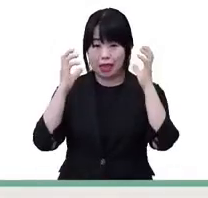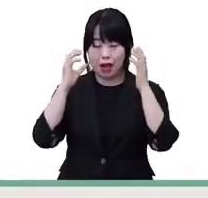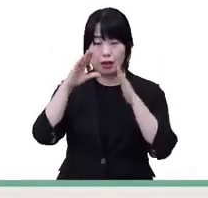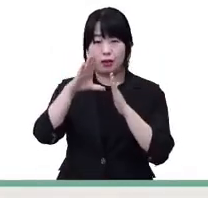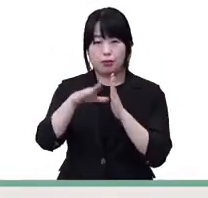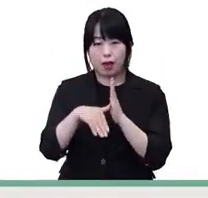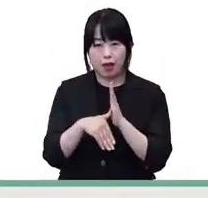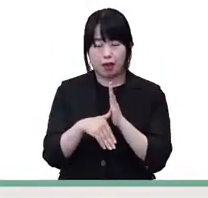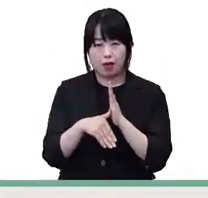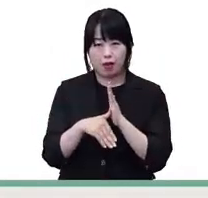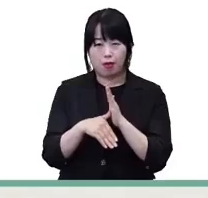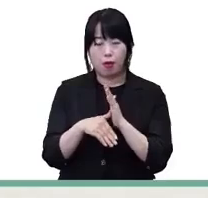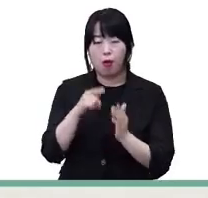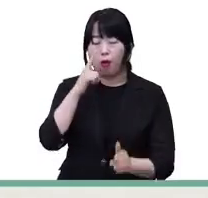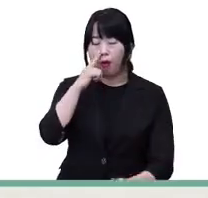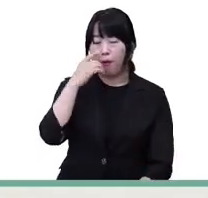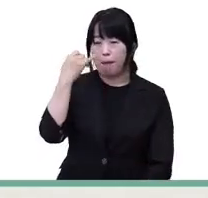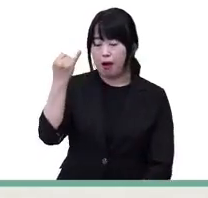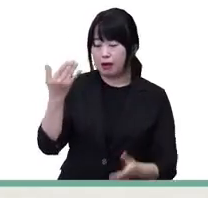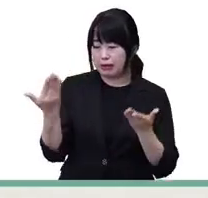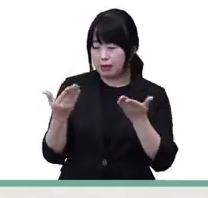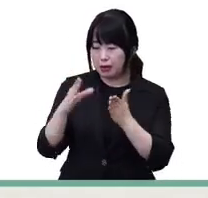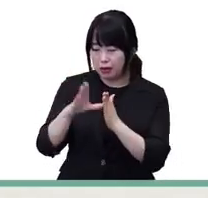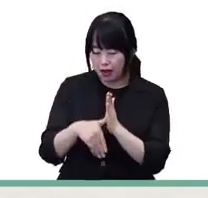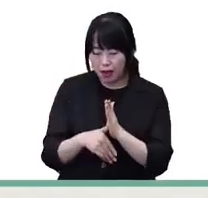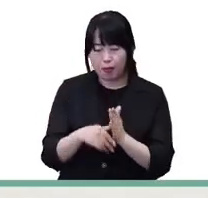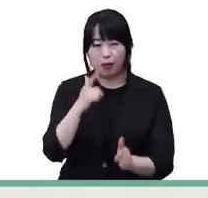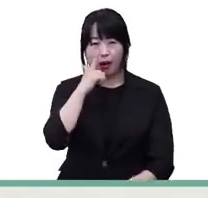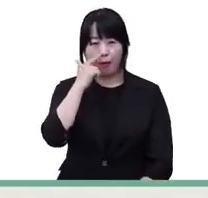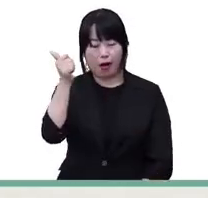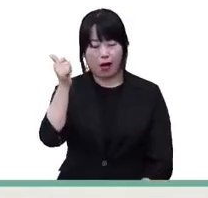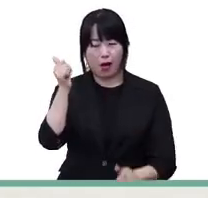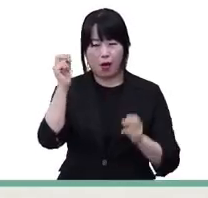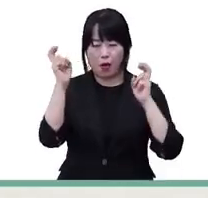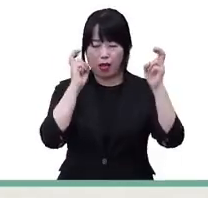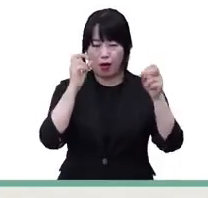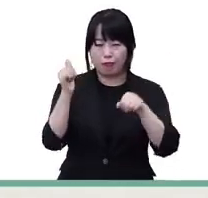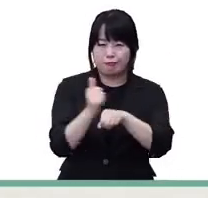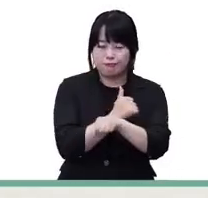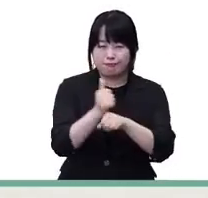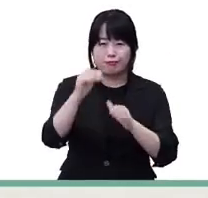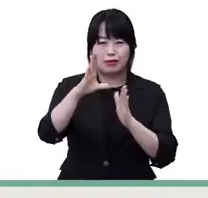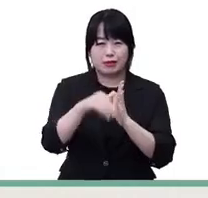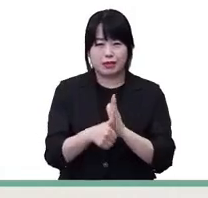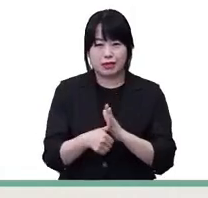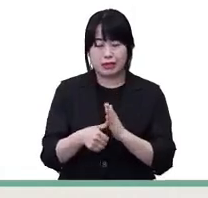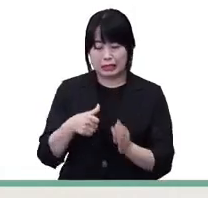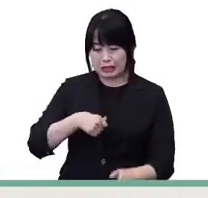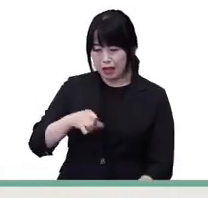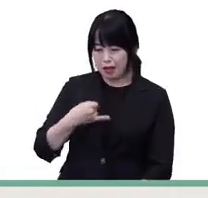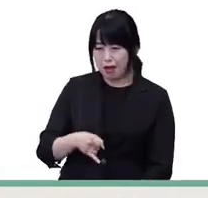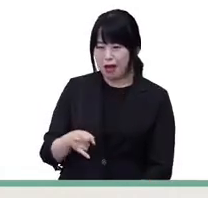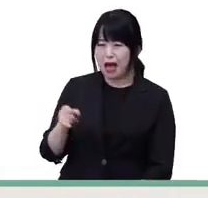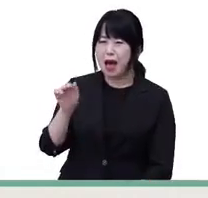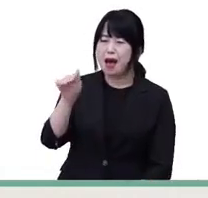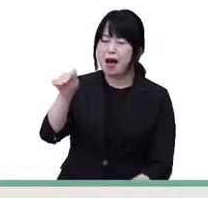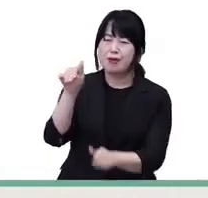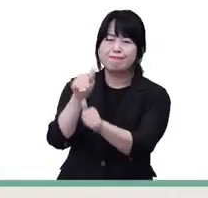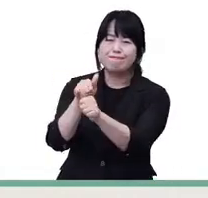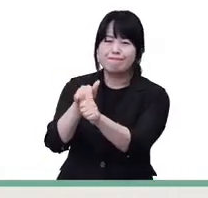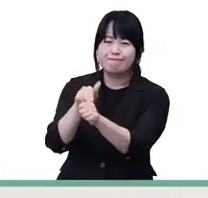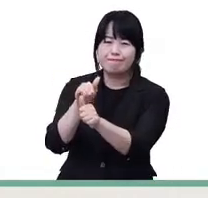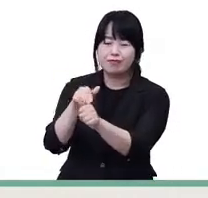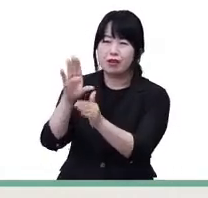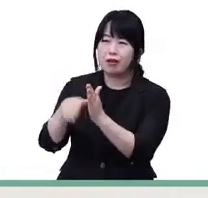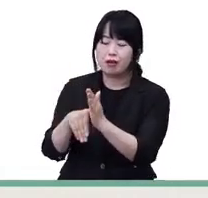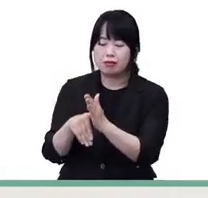보면은 엄마가 뭐 일을 하고 있거나 아빠가 뭐 회사 일로 바쁠 때 아이가 와서 막 이야기 시키잖아요. 쳐다보지